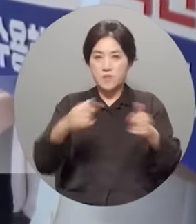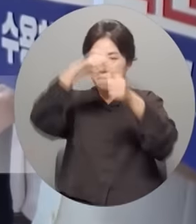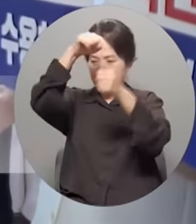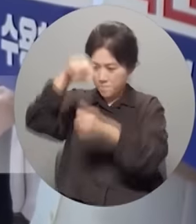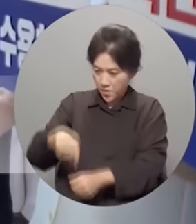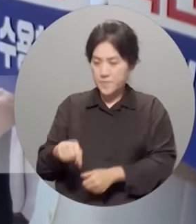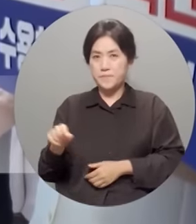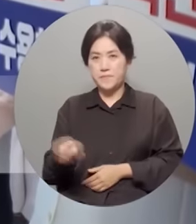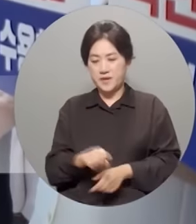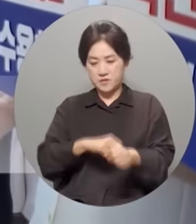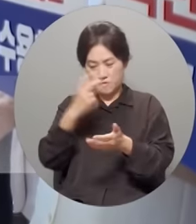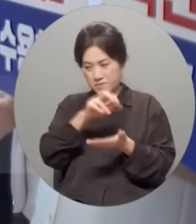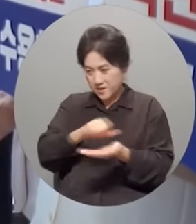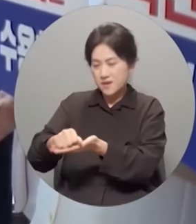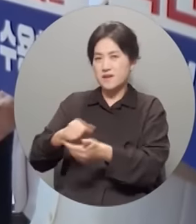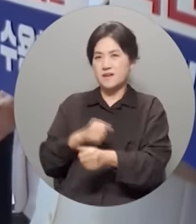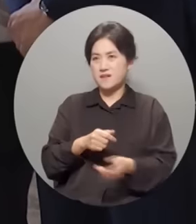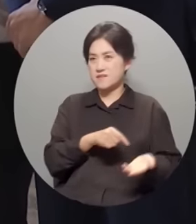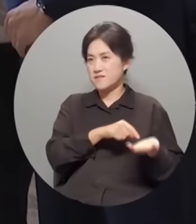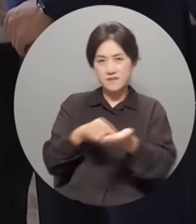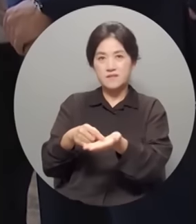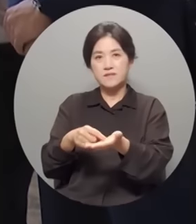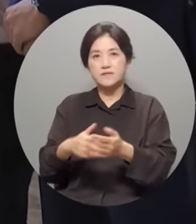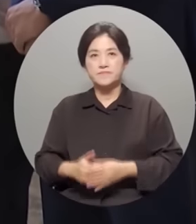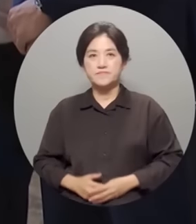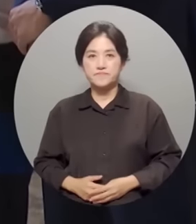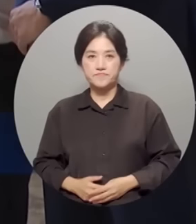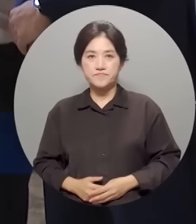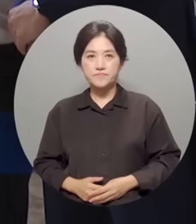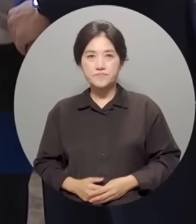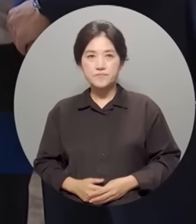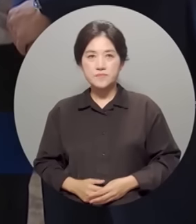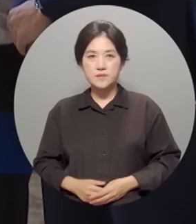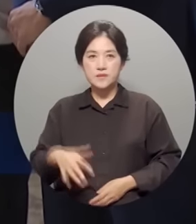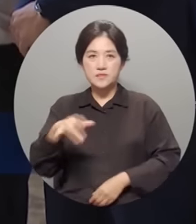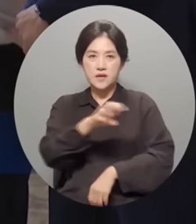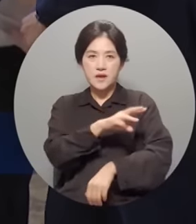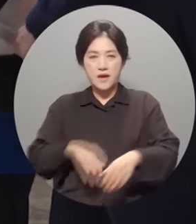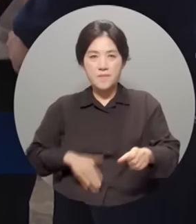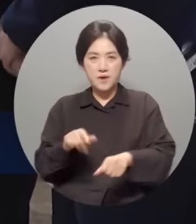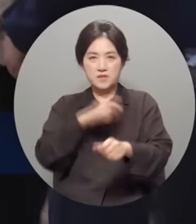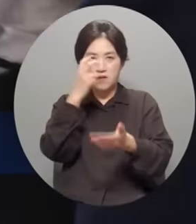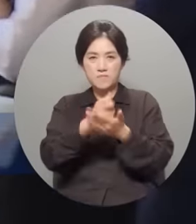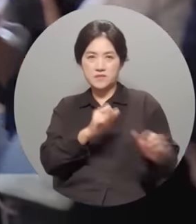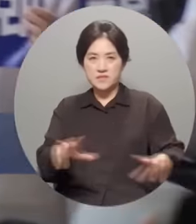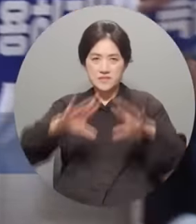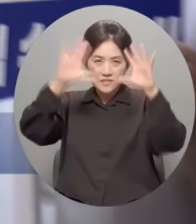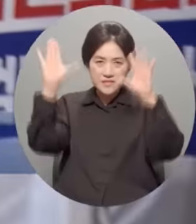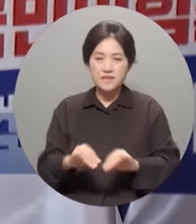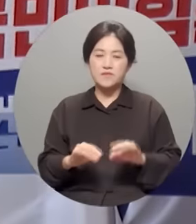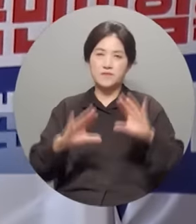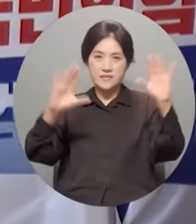명령이라며 특검법 수용을 촉구했고 최상병 특검 즉각 찬성하라!